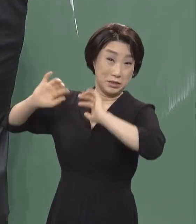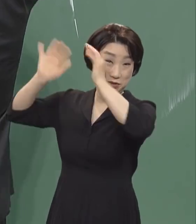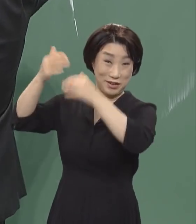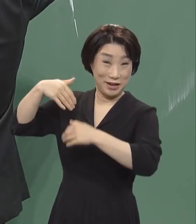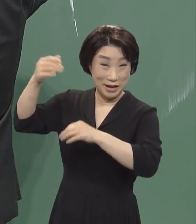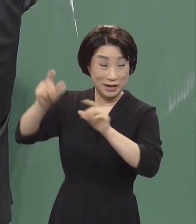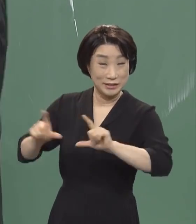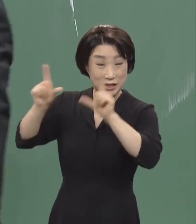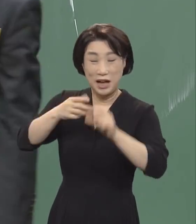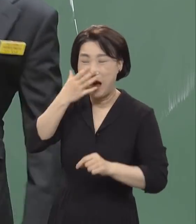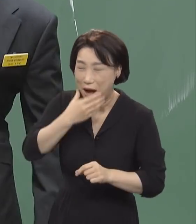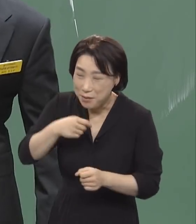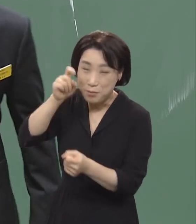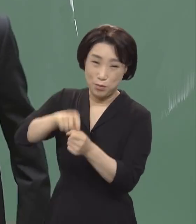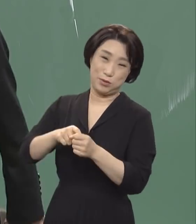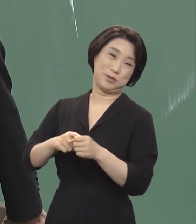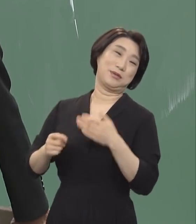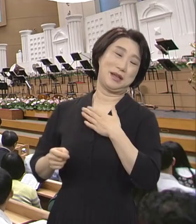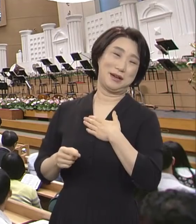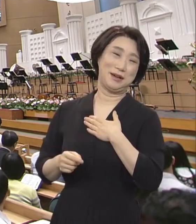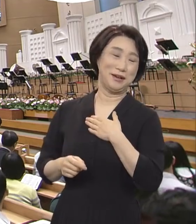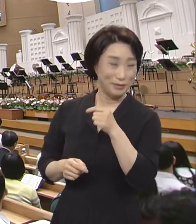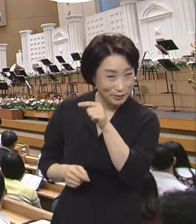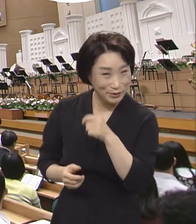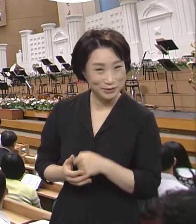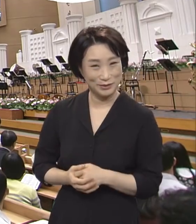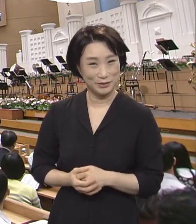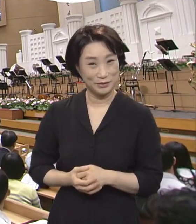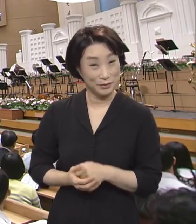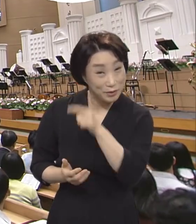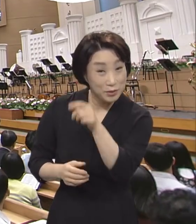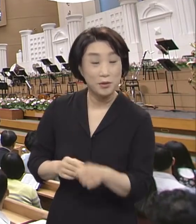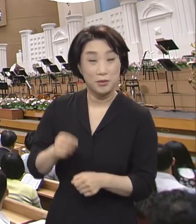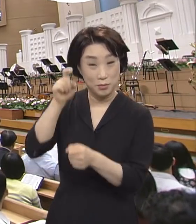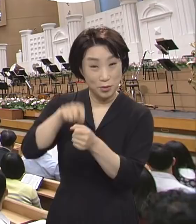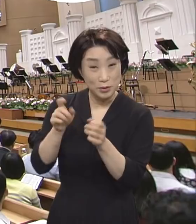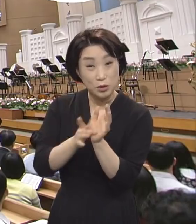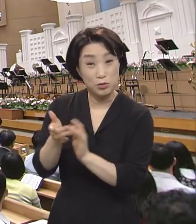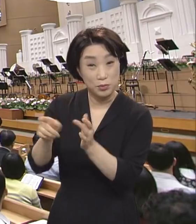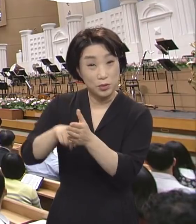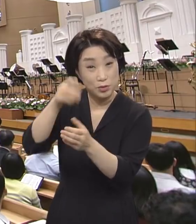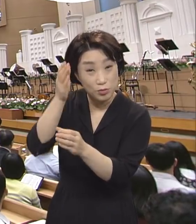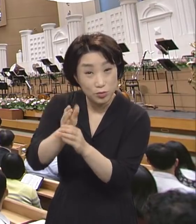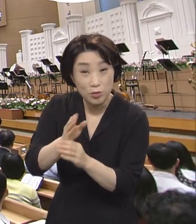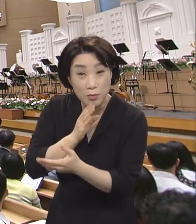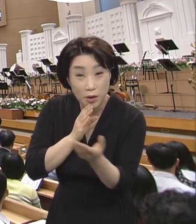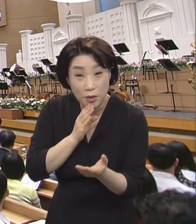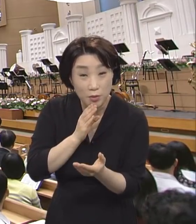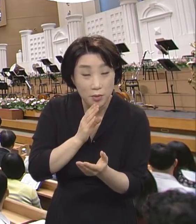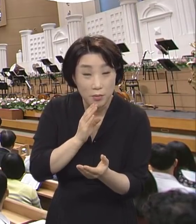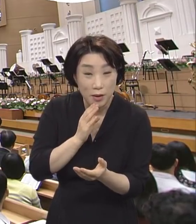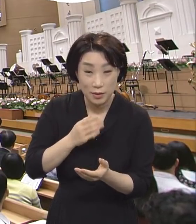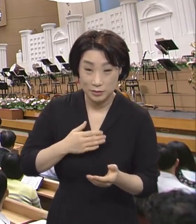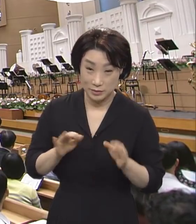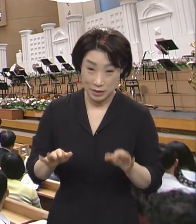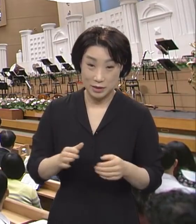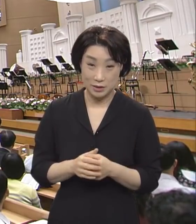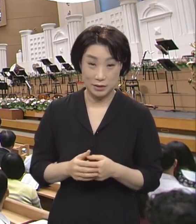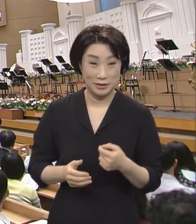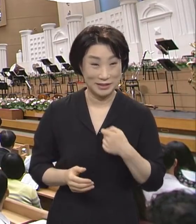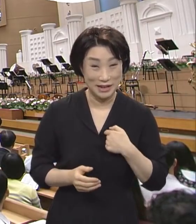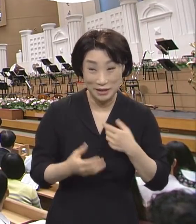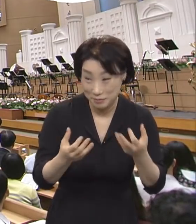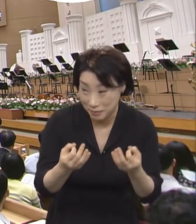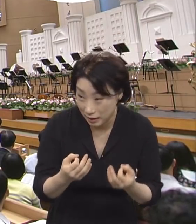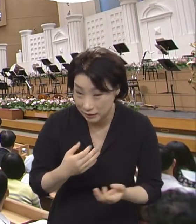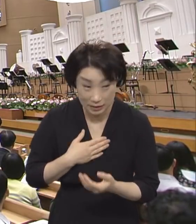영혼이 행복하게 살려고 간다 그 말이요. 그러려고 이수 믿는 거예요. 그러려고. 여기 있는 제가